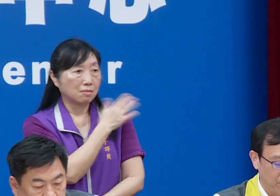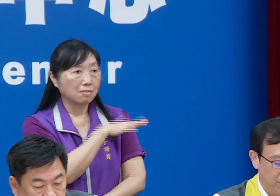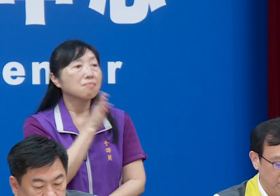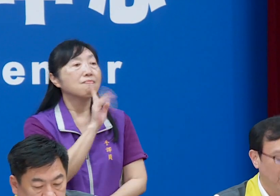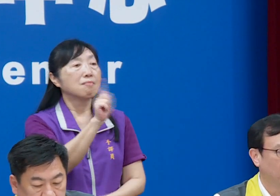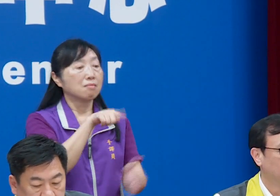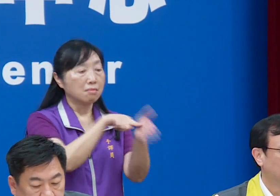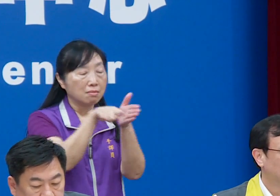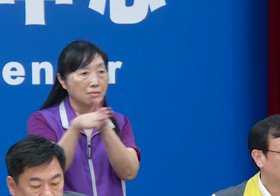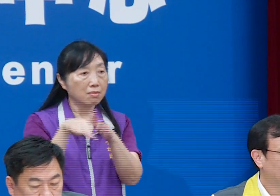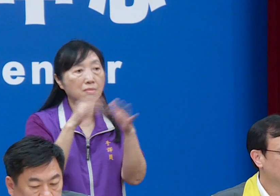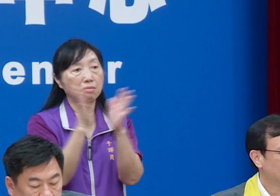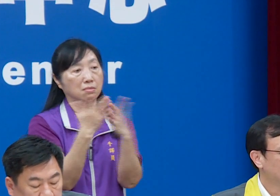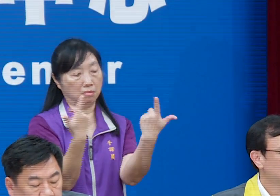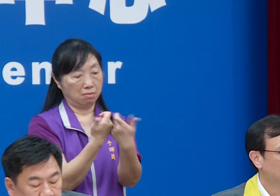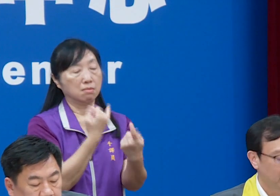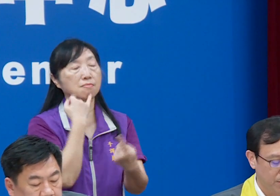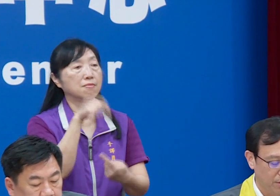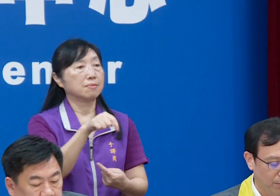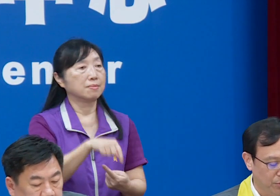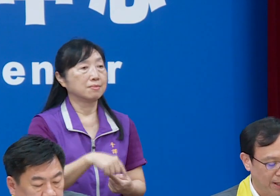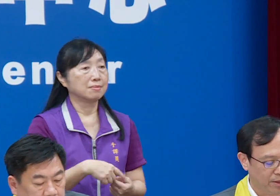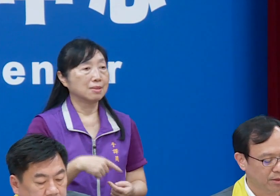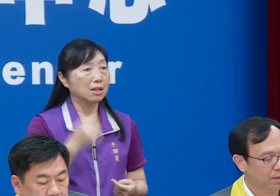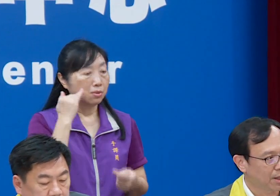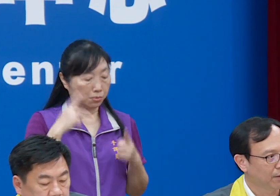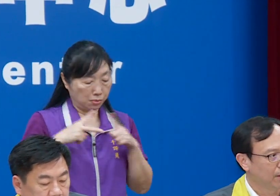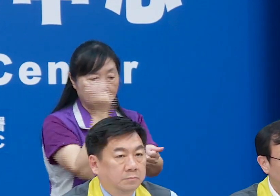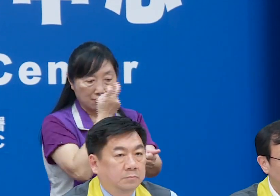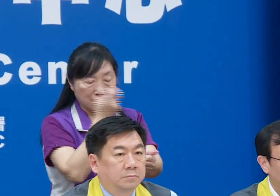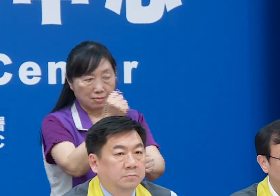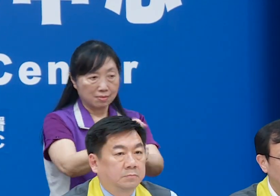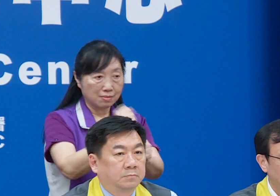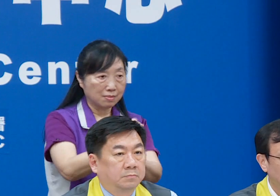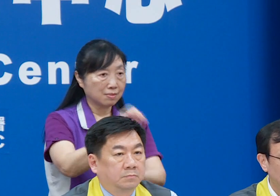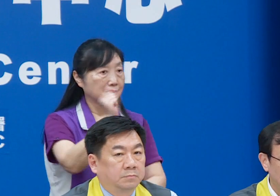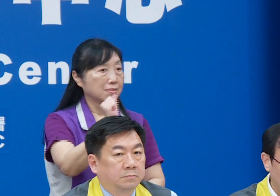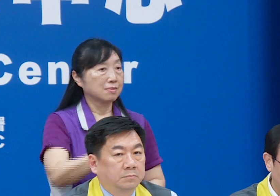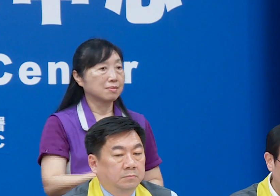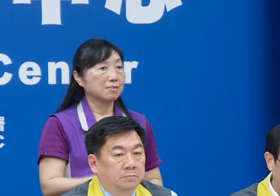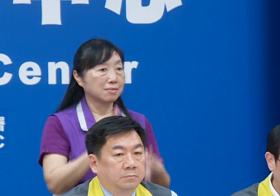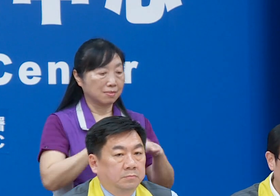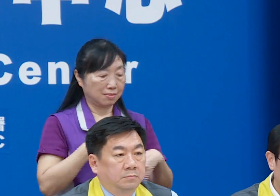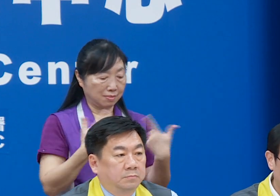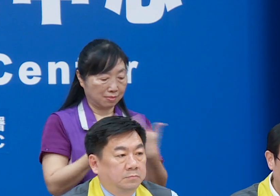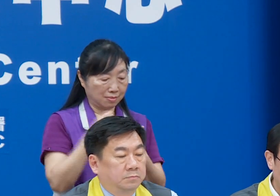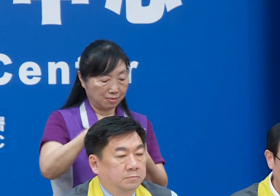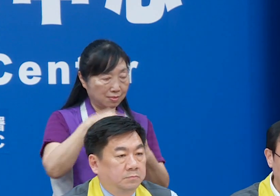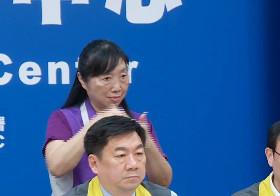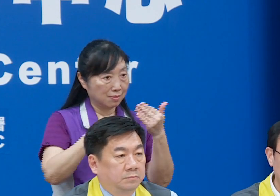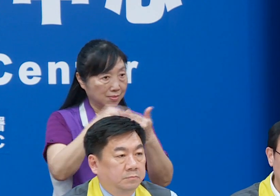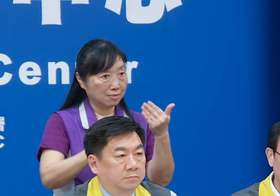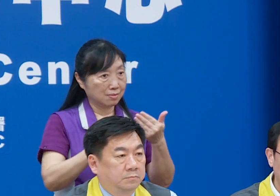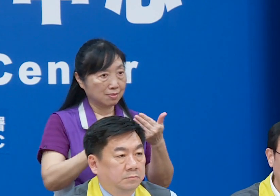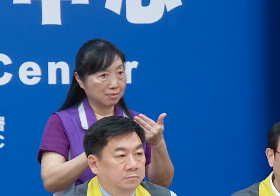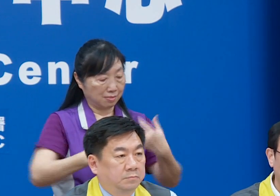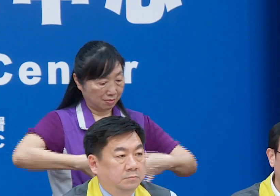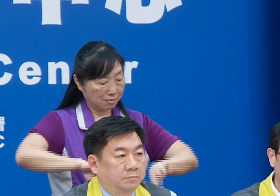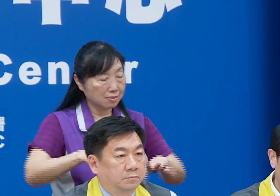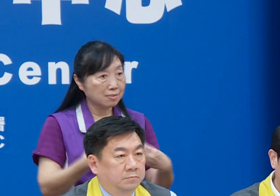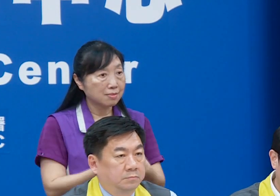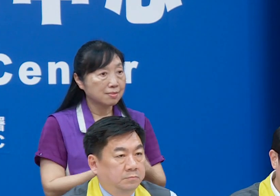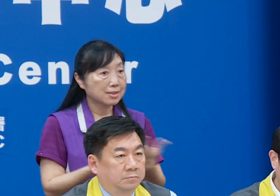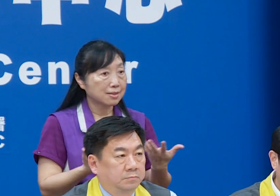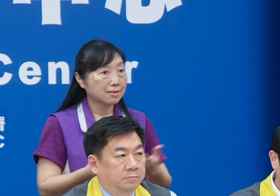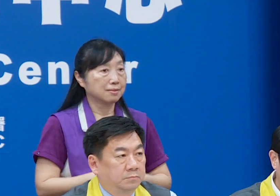别都适用。那么当然在诊所任职的不在此限，因为配合本项规定所产生的损失，那么